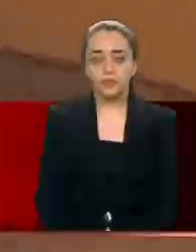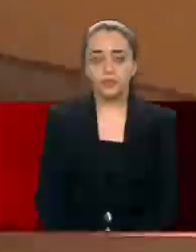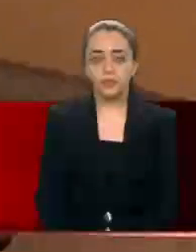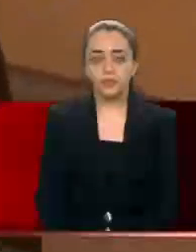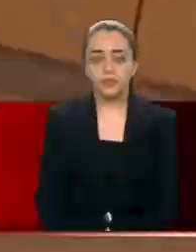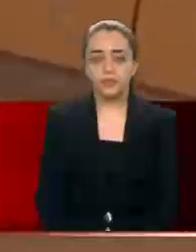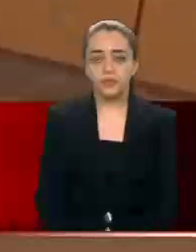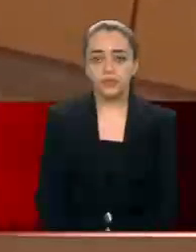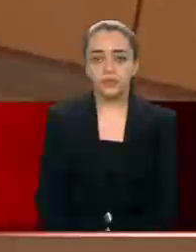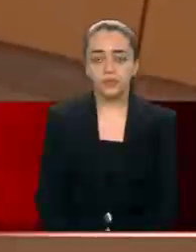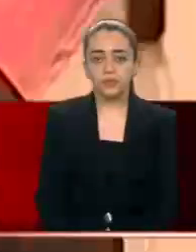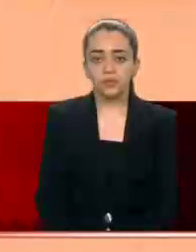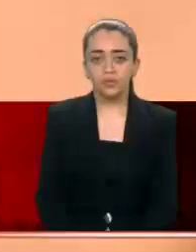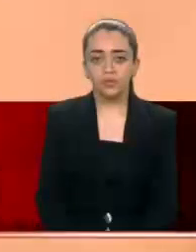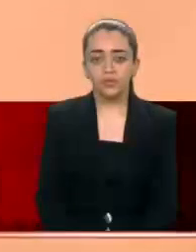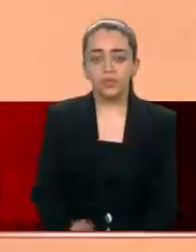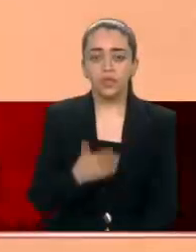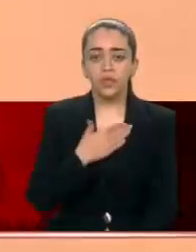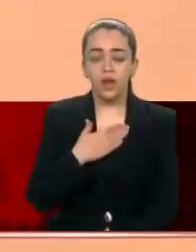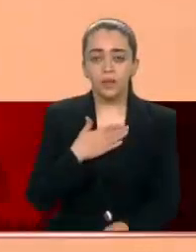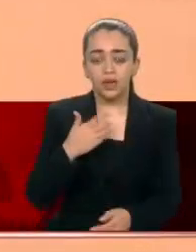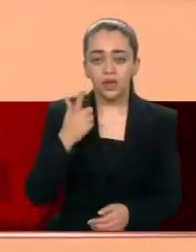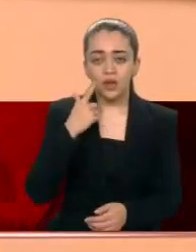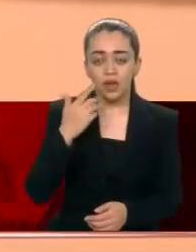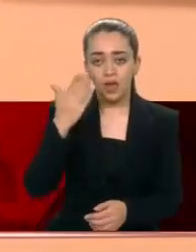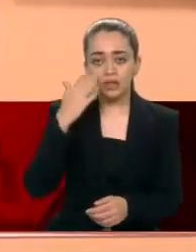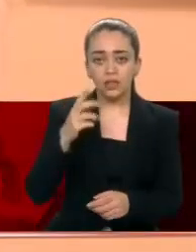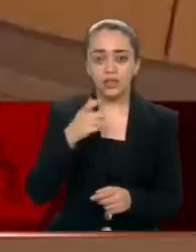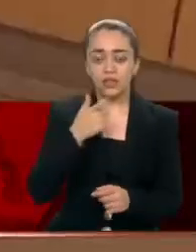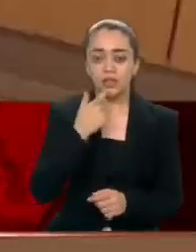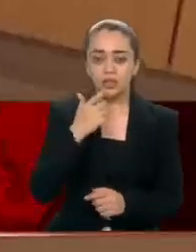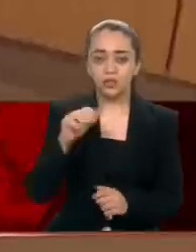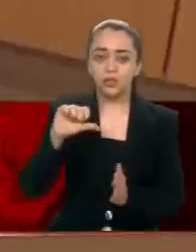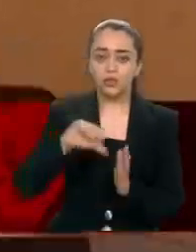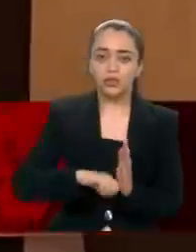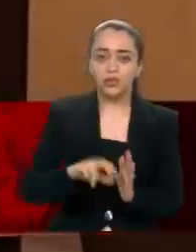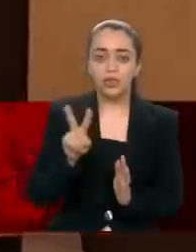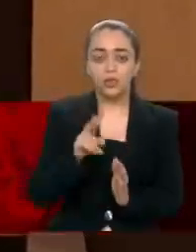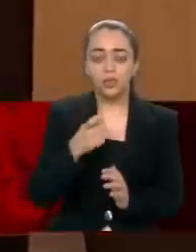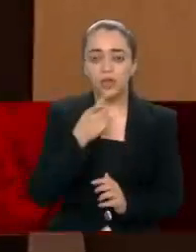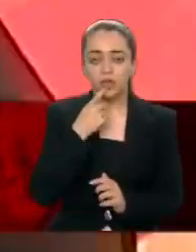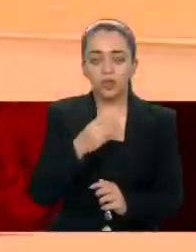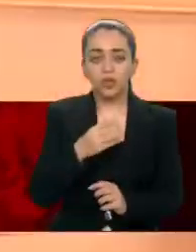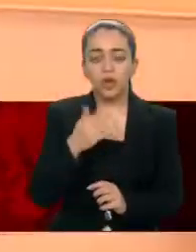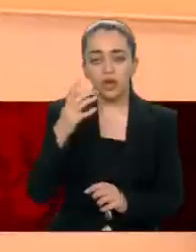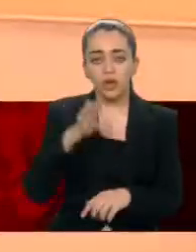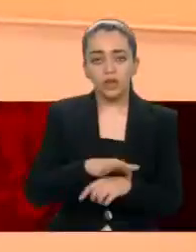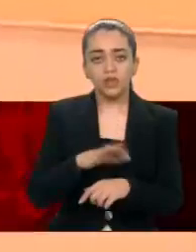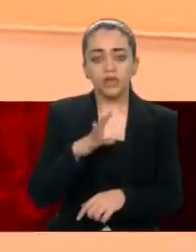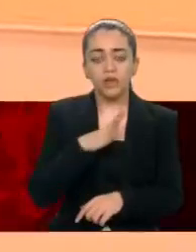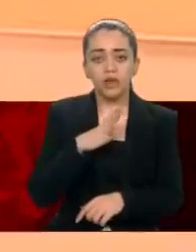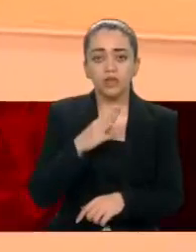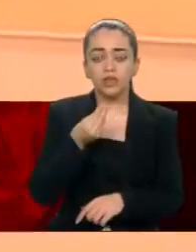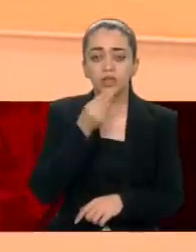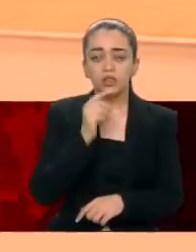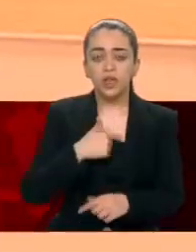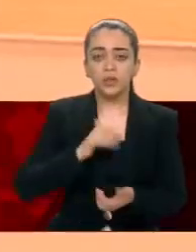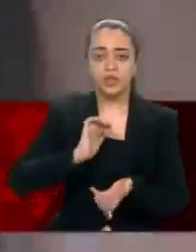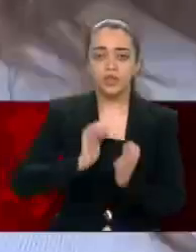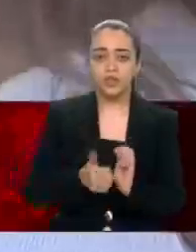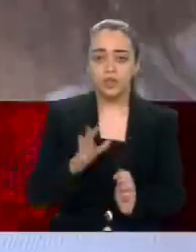Genç hasta sayımız hızla artıyor. Kalp hastalığının yaşı düşüyor. 20 yaş hastamız bile var. Daha genç kalp